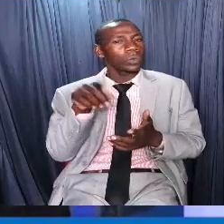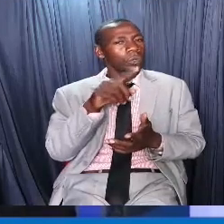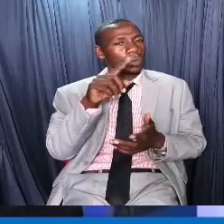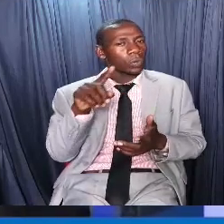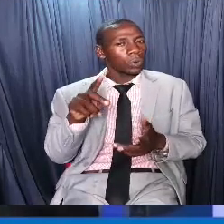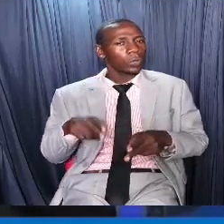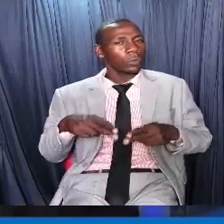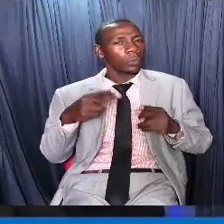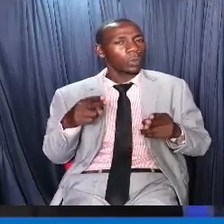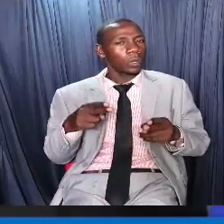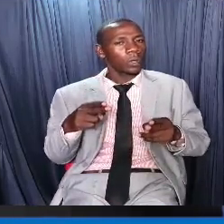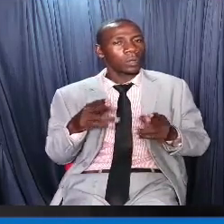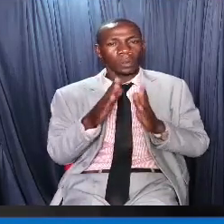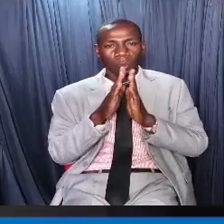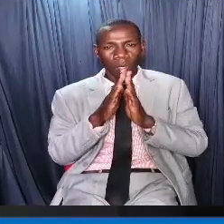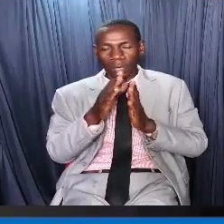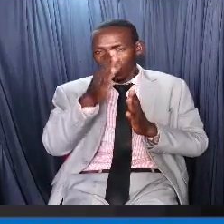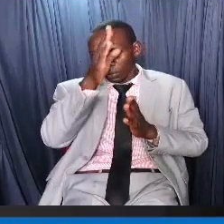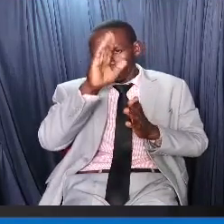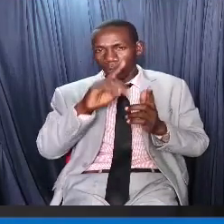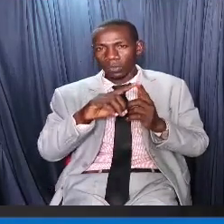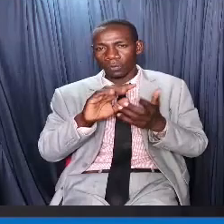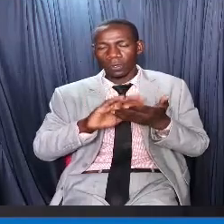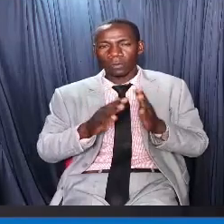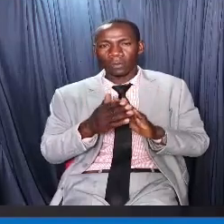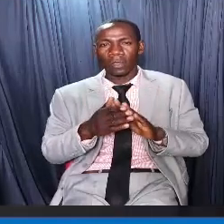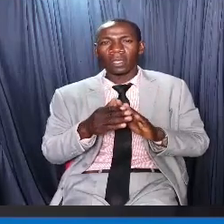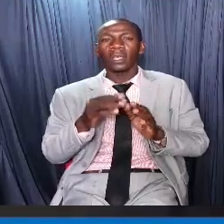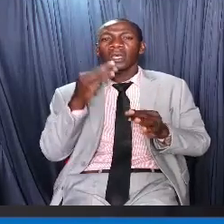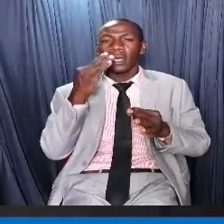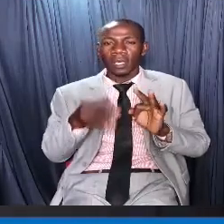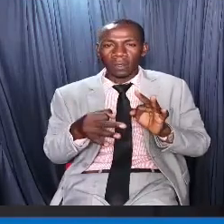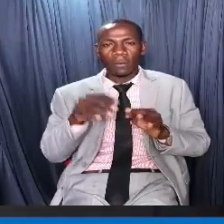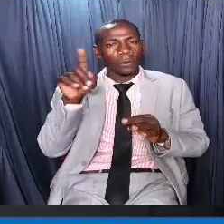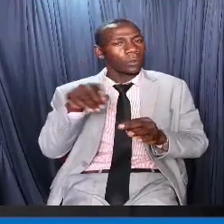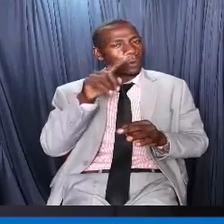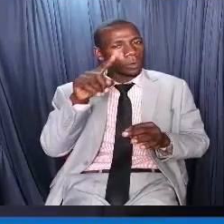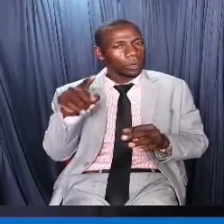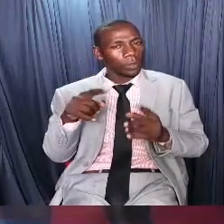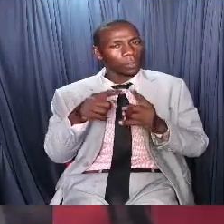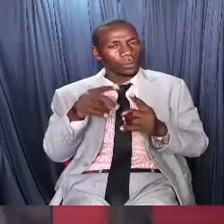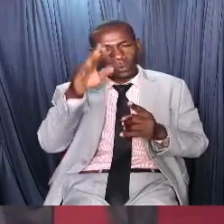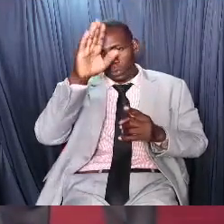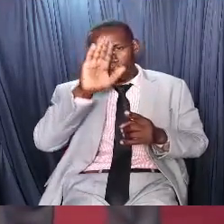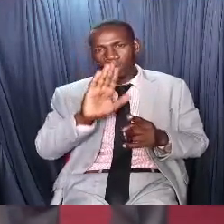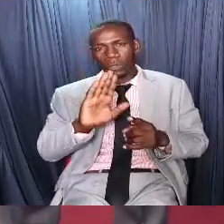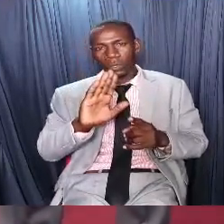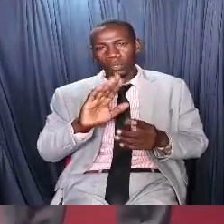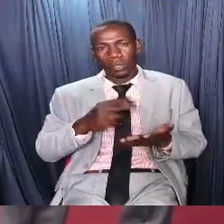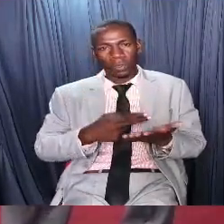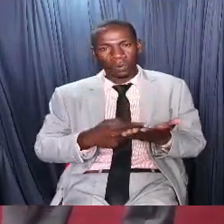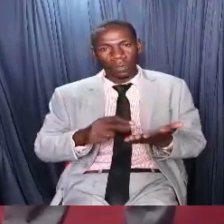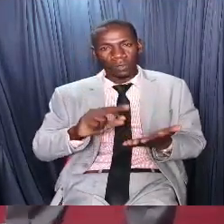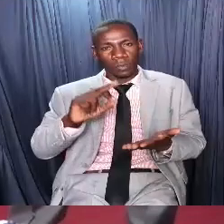mwenzako. Because when you wrong a human being. Utamuomba Mungu atasamehe. You'll pray to God that he forgive. Sasa ukimkosa Mungu mwenyewe, umkose yeye. When you wrong God himself. Na roho wake